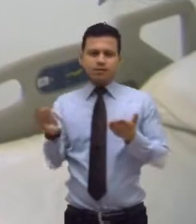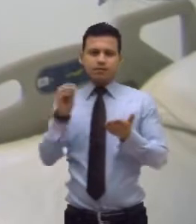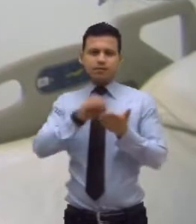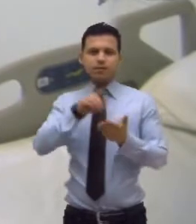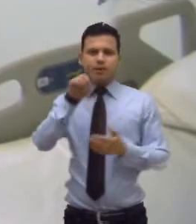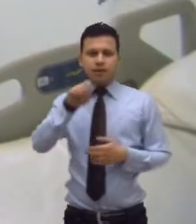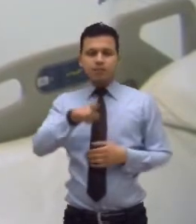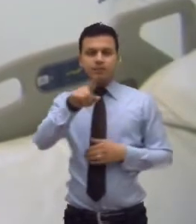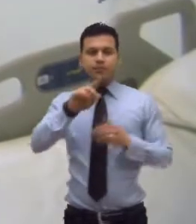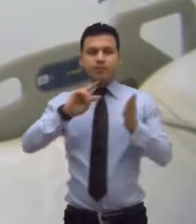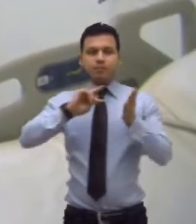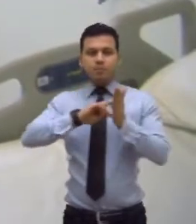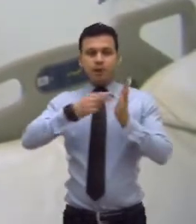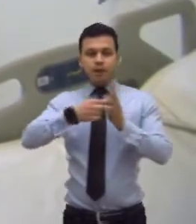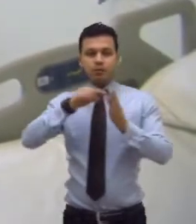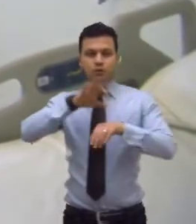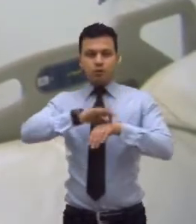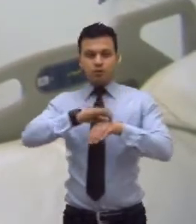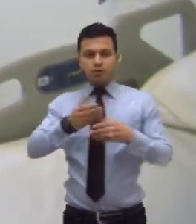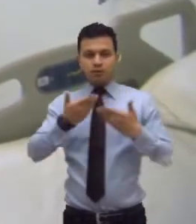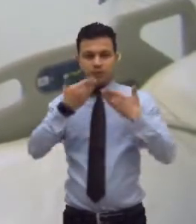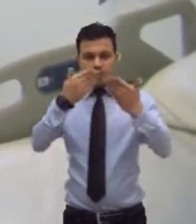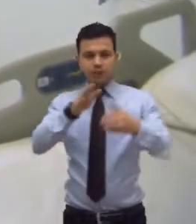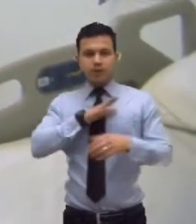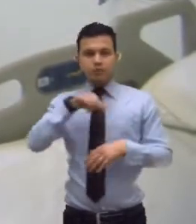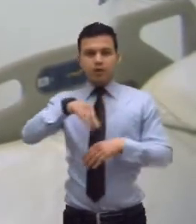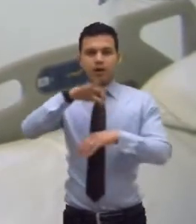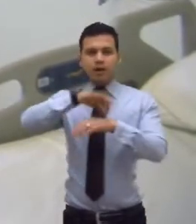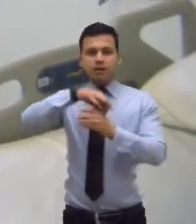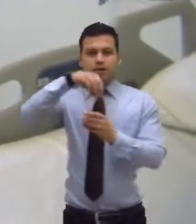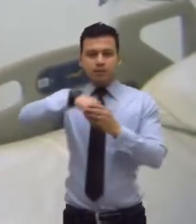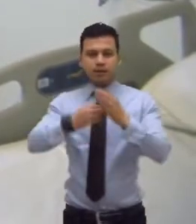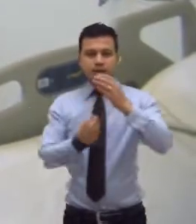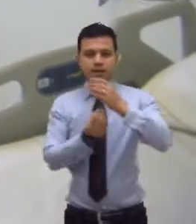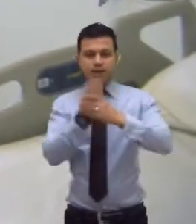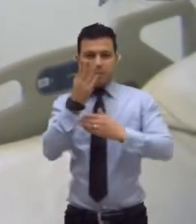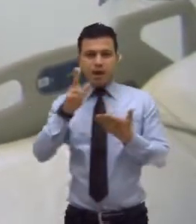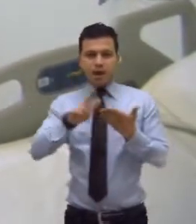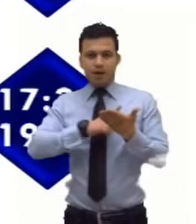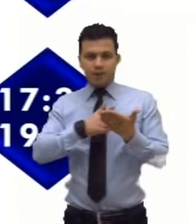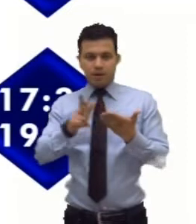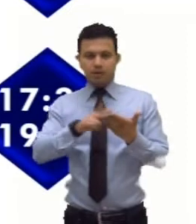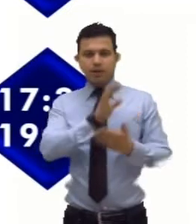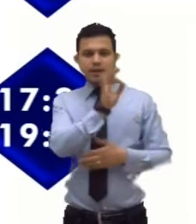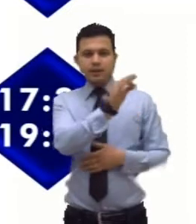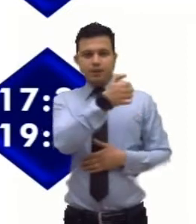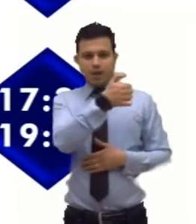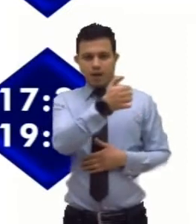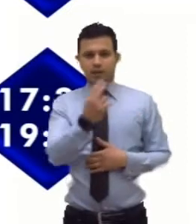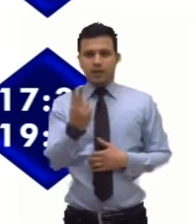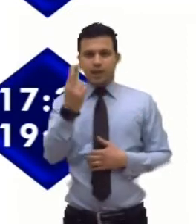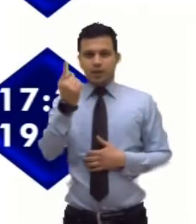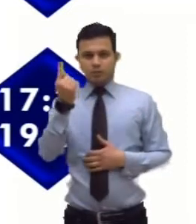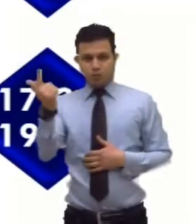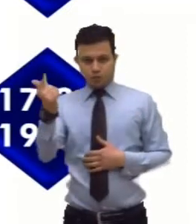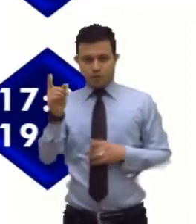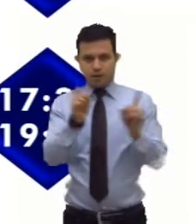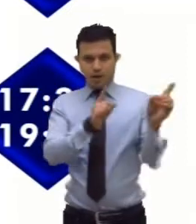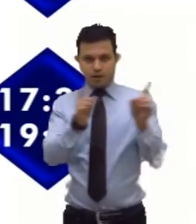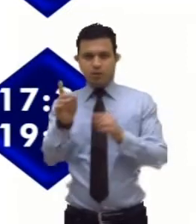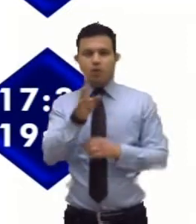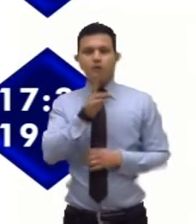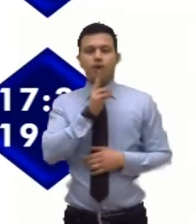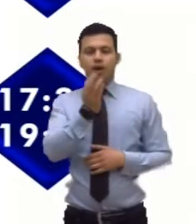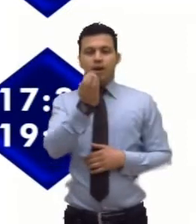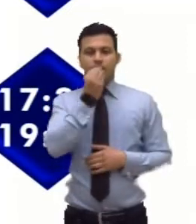tedavi planınızda yer alan diyetiniz doğrultusunda beslenmenizdir. Hastanemizde sabah kahvaltısı 06-7.30